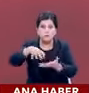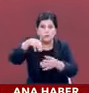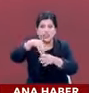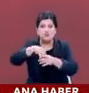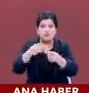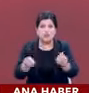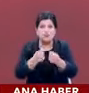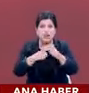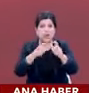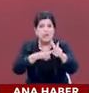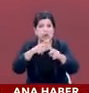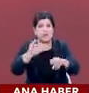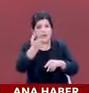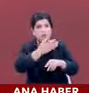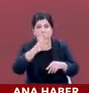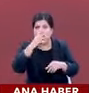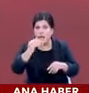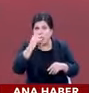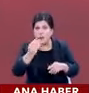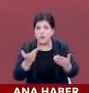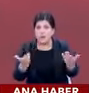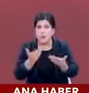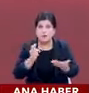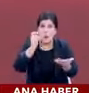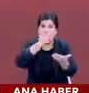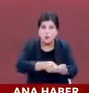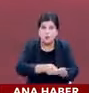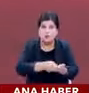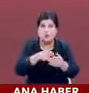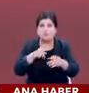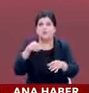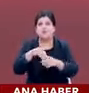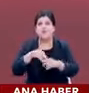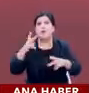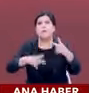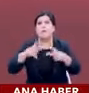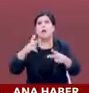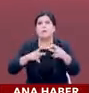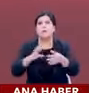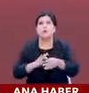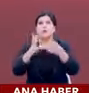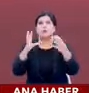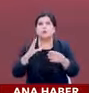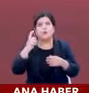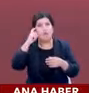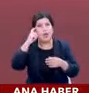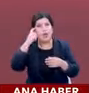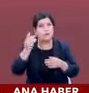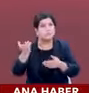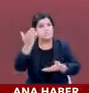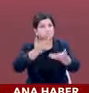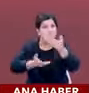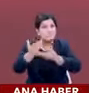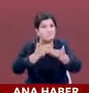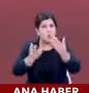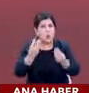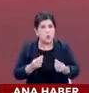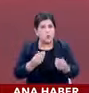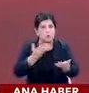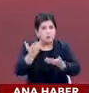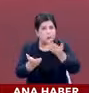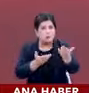eyt'lilerin ikramiyelerinin nasıl ödeyecek bunun için bazı çözüm önerileri getiriliyor ve aynı